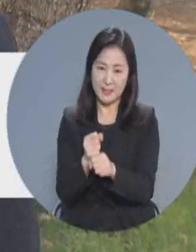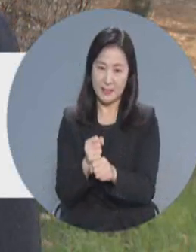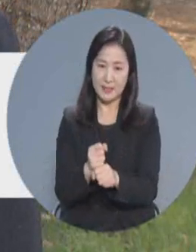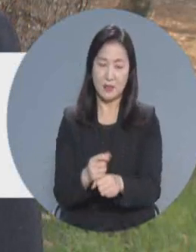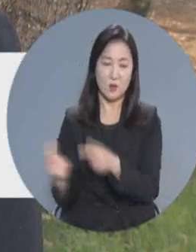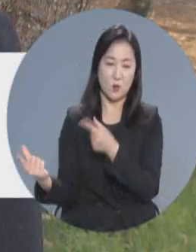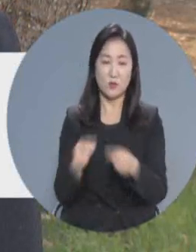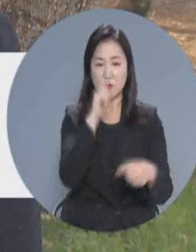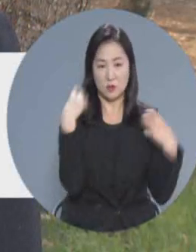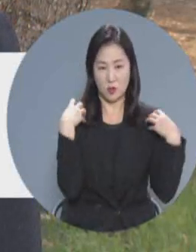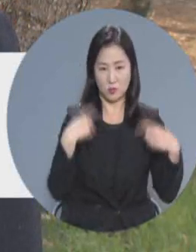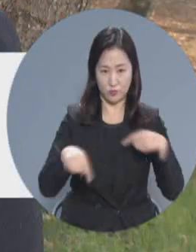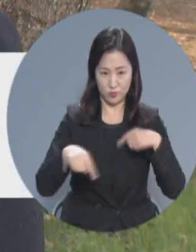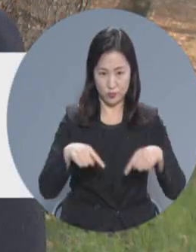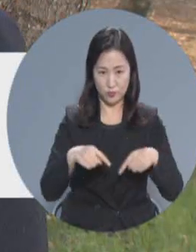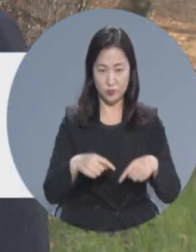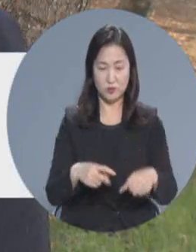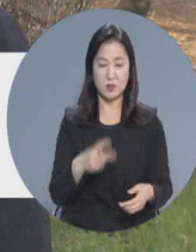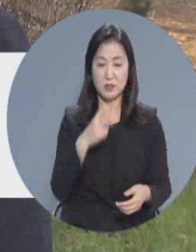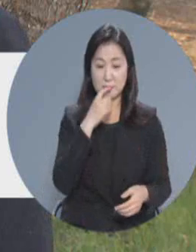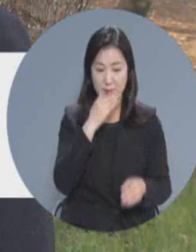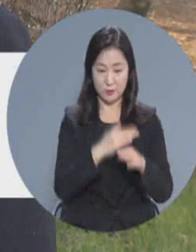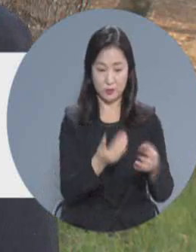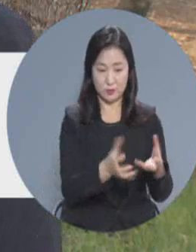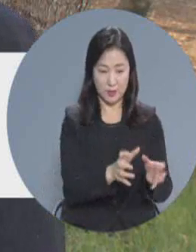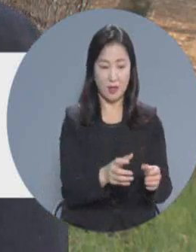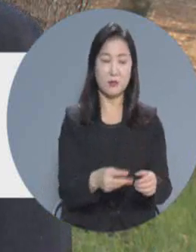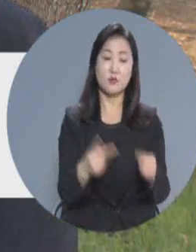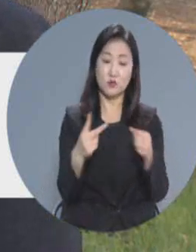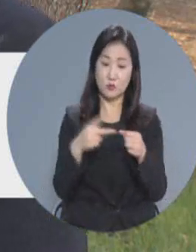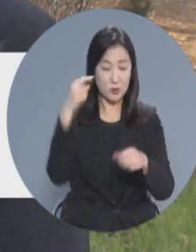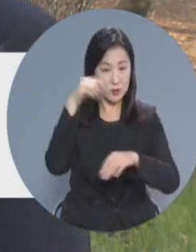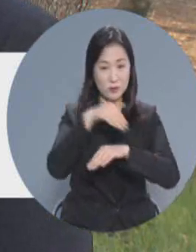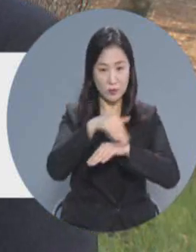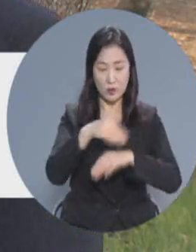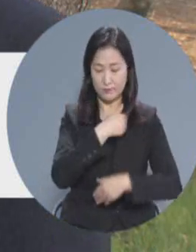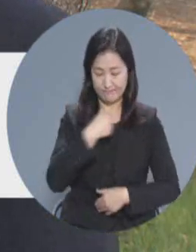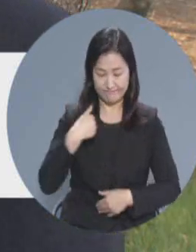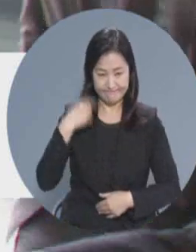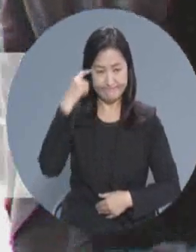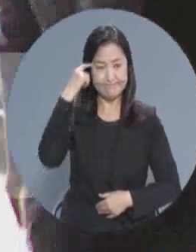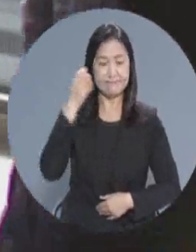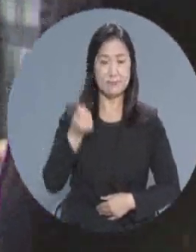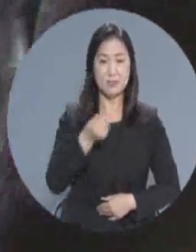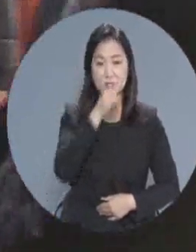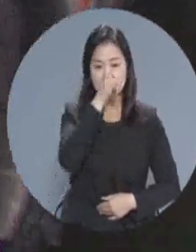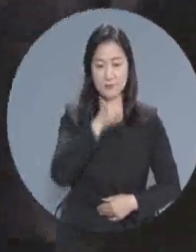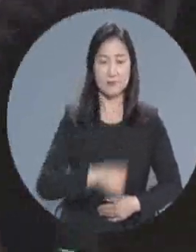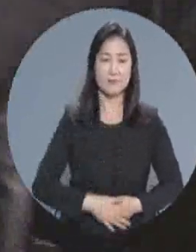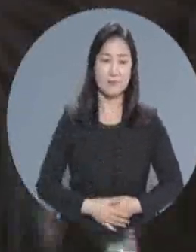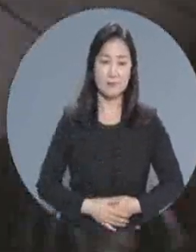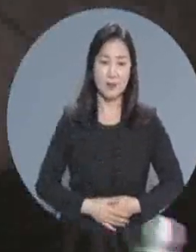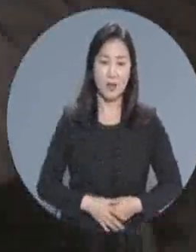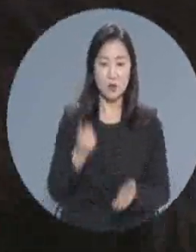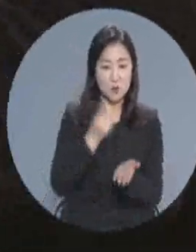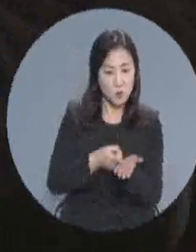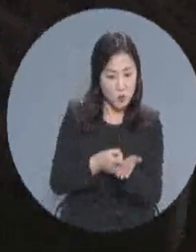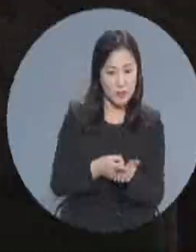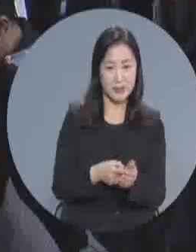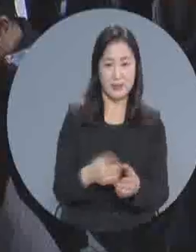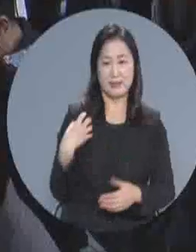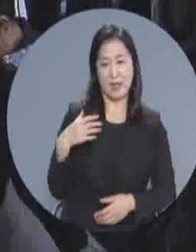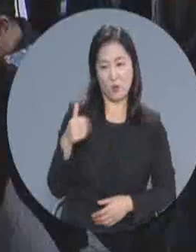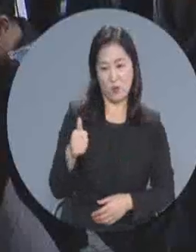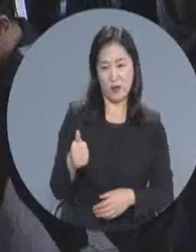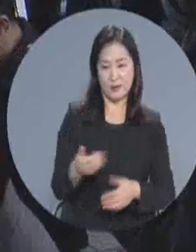공동정부 플랫폼은 민주당으로서는 충분히 플랜 B로서 고려해볼 만한 그런 사안이라고 봅니다. 국무총리와 일부 장관